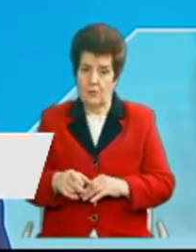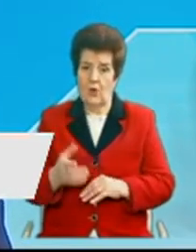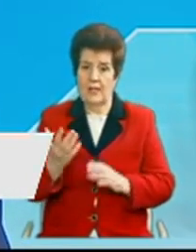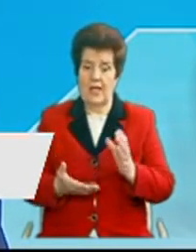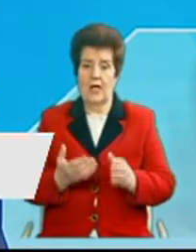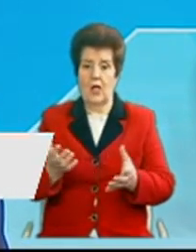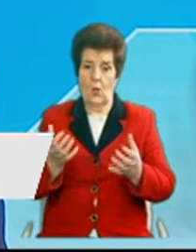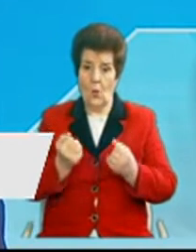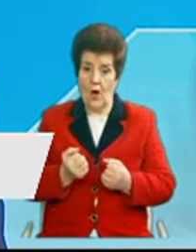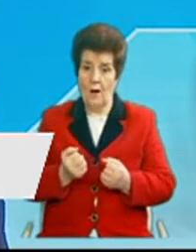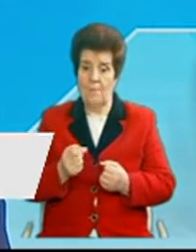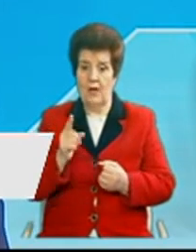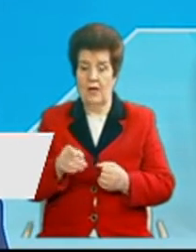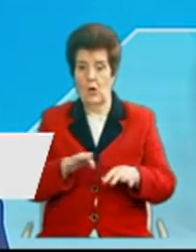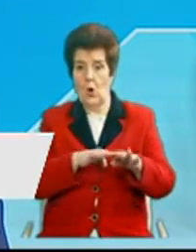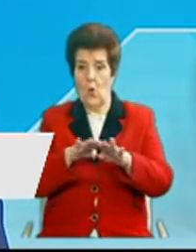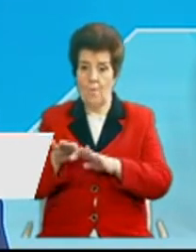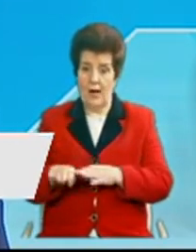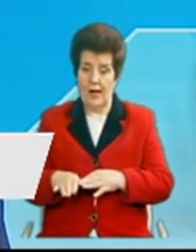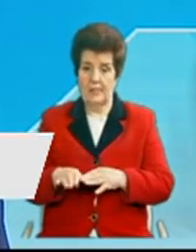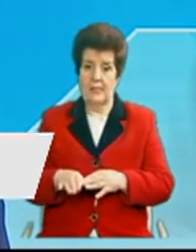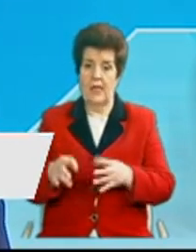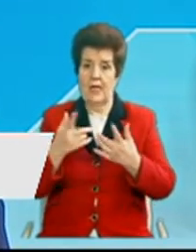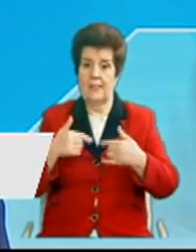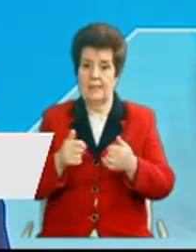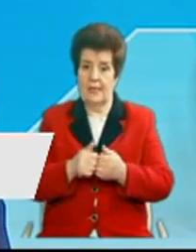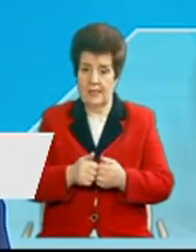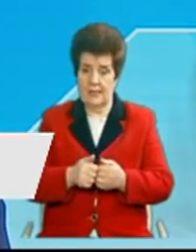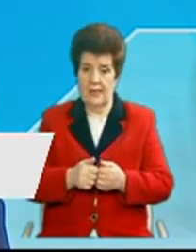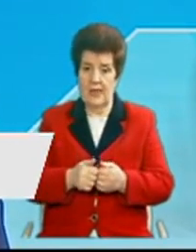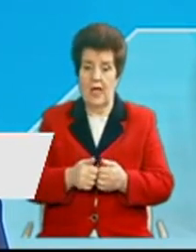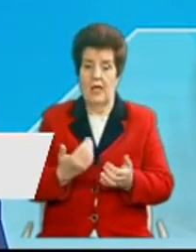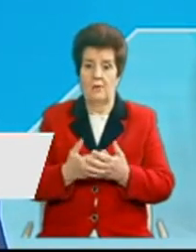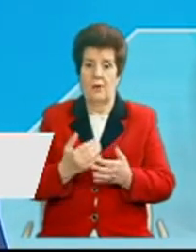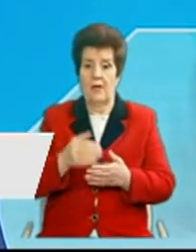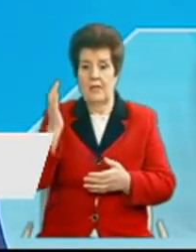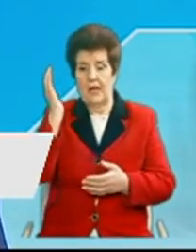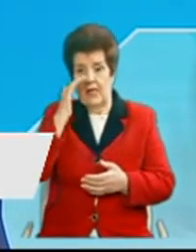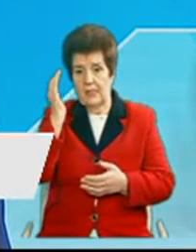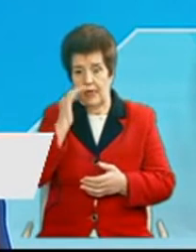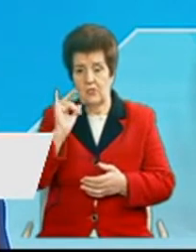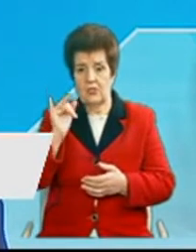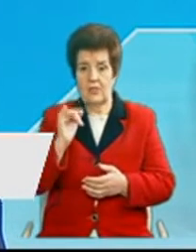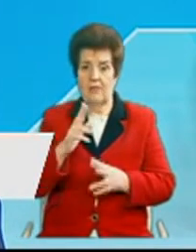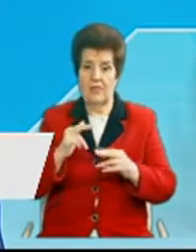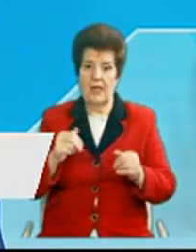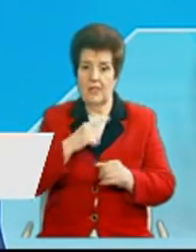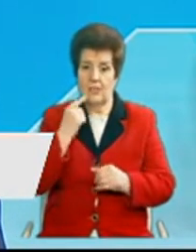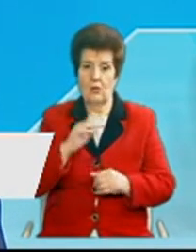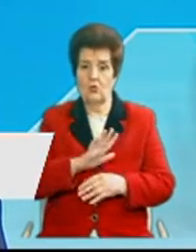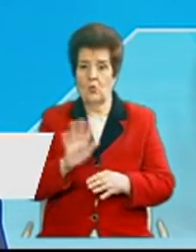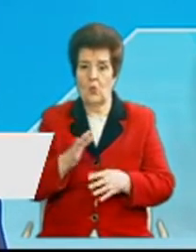în comparație cu secțiile de votare care au fost deschise în regiunea transnistreană și în Federația Rusă, nu au fost